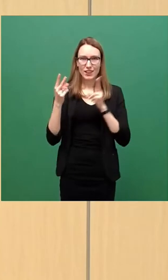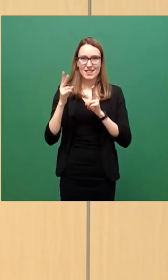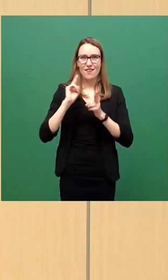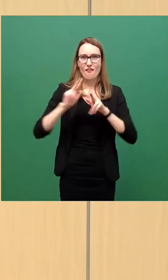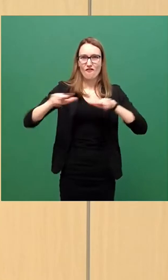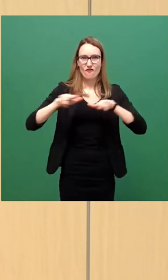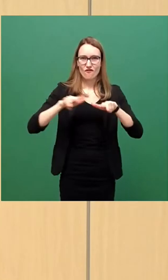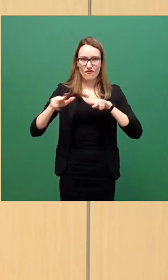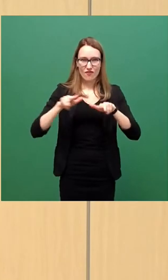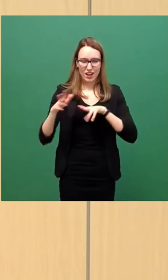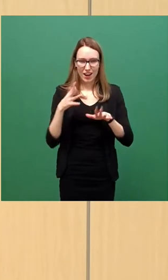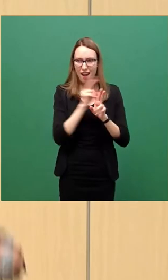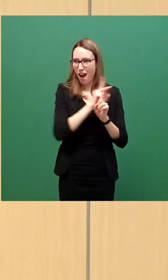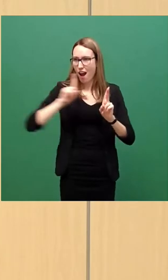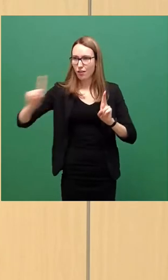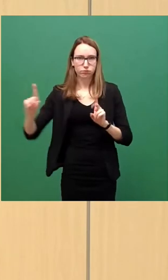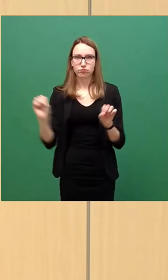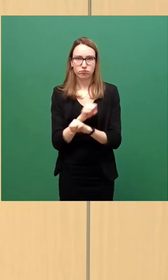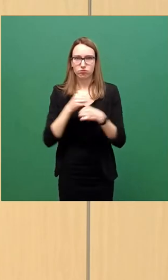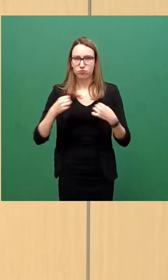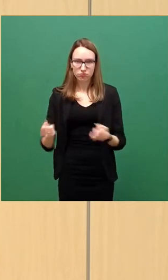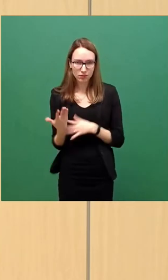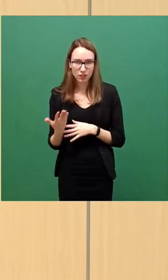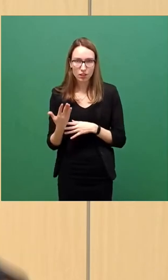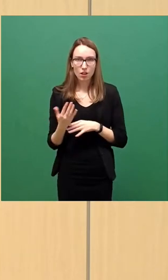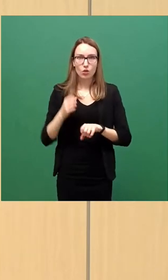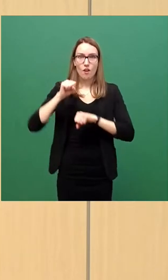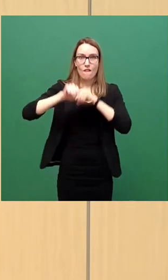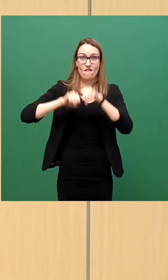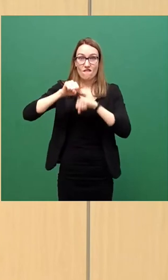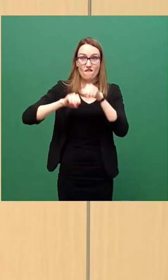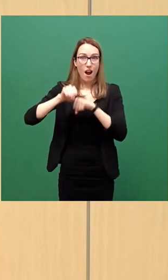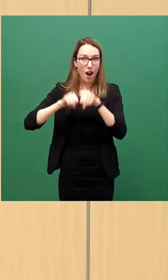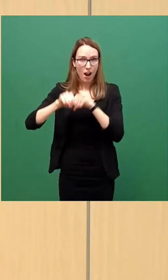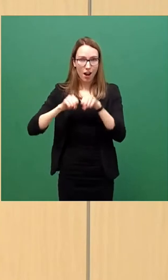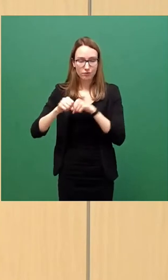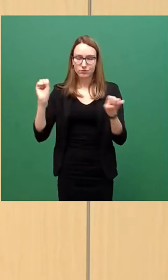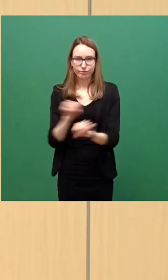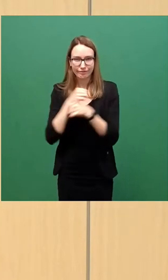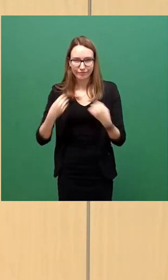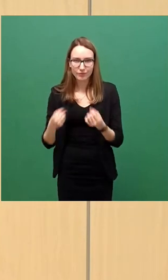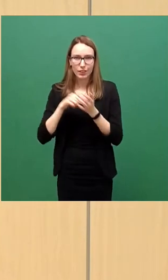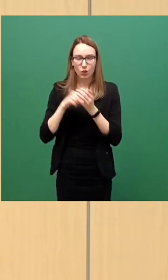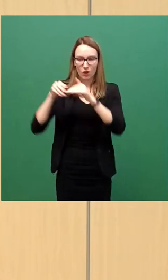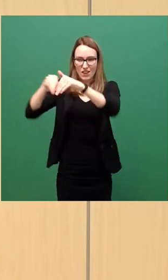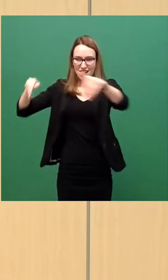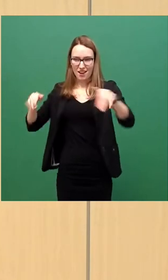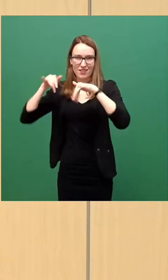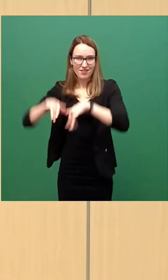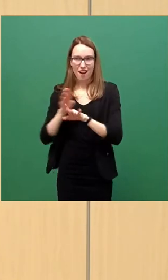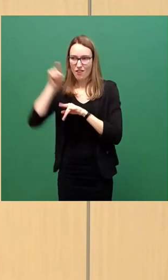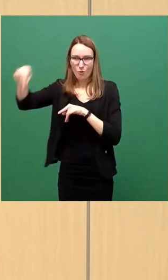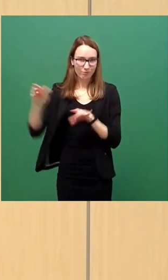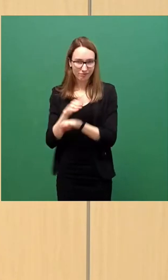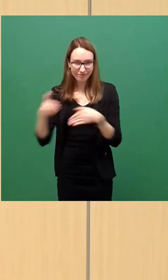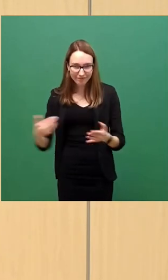mal bis zur Stadtgrenze kommt mit dem Fahrrad, weil Sie gar nicht bis dahin fahren dürfen mit dem Fahrrad. Das ist Klientelpolitik, das wissen Sie ganz genau. Und das